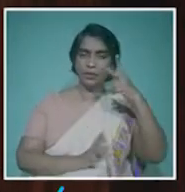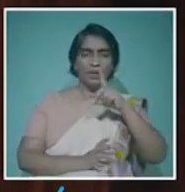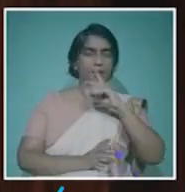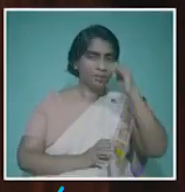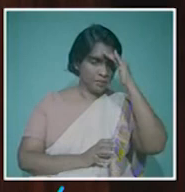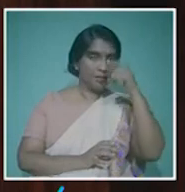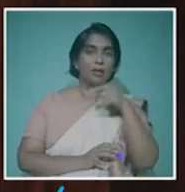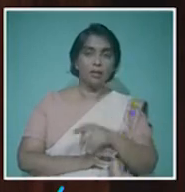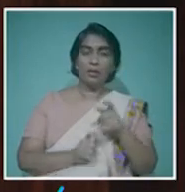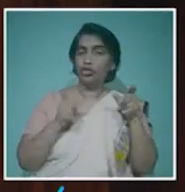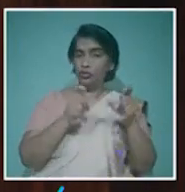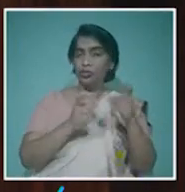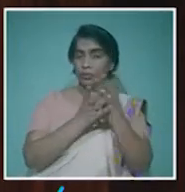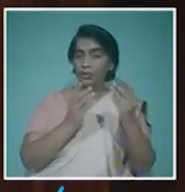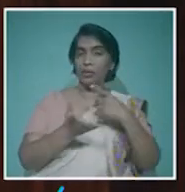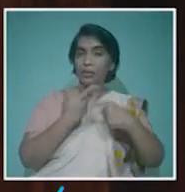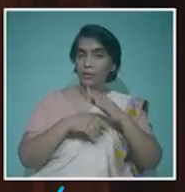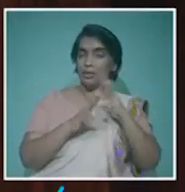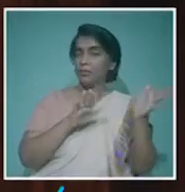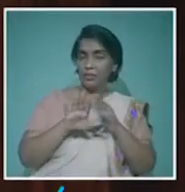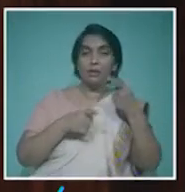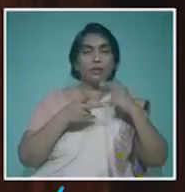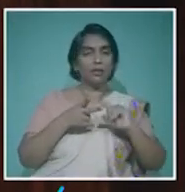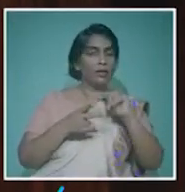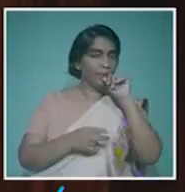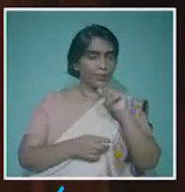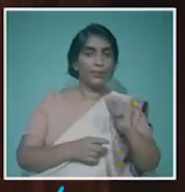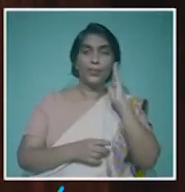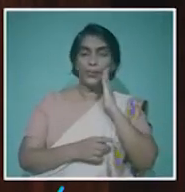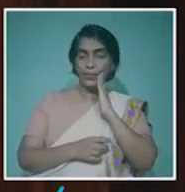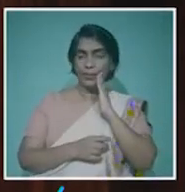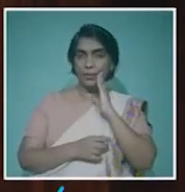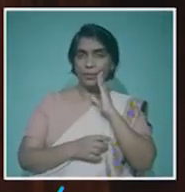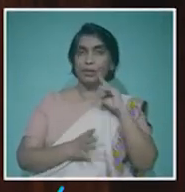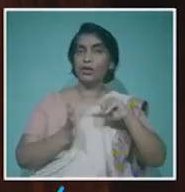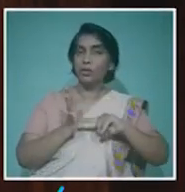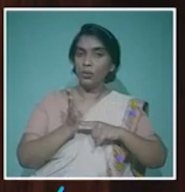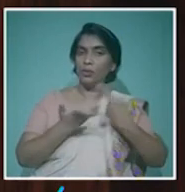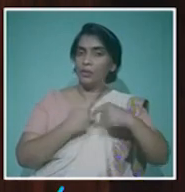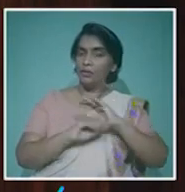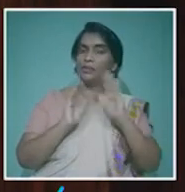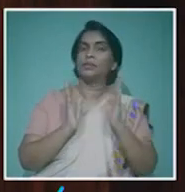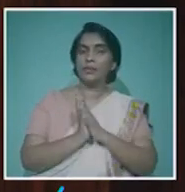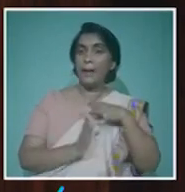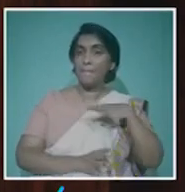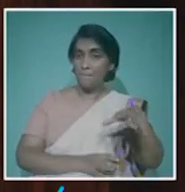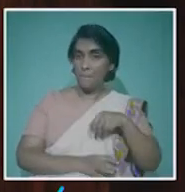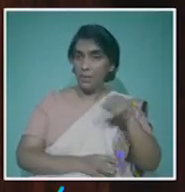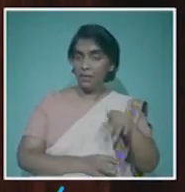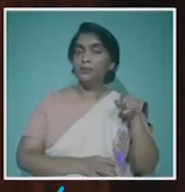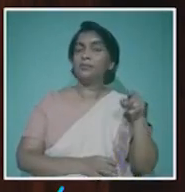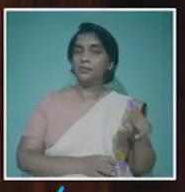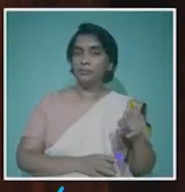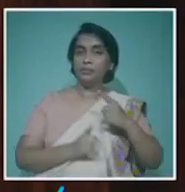කතානුතුමනි මේ තහනම ඉවත් කරන භාණ්ඩ වලට අමතරව අත්ත වශයෙන්ම විදේශීය යන්ත්‍රෝපකරණ උපකරණ පාවිච්චි කරනවා නම්